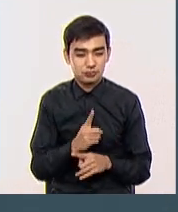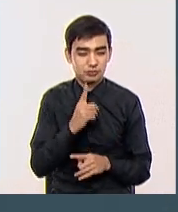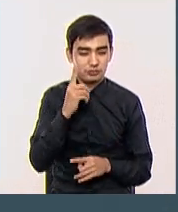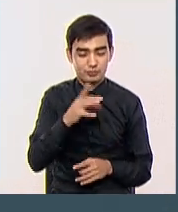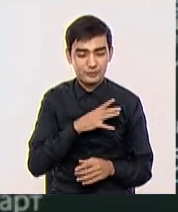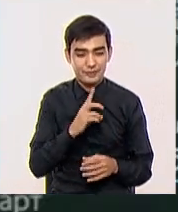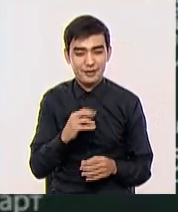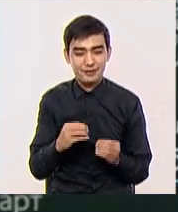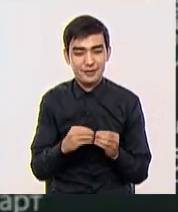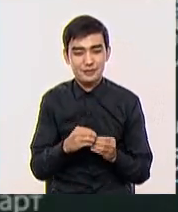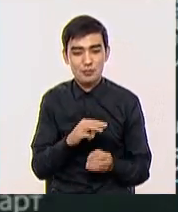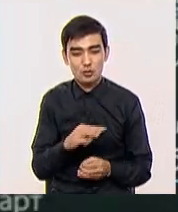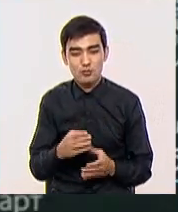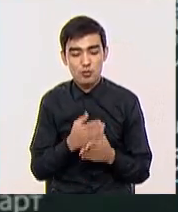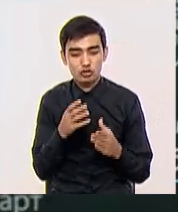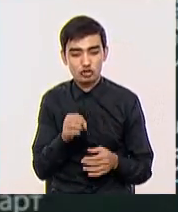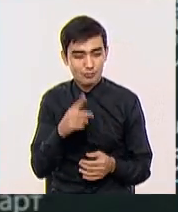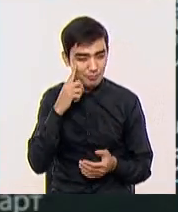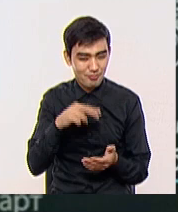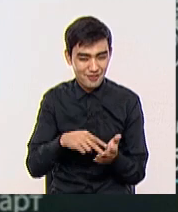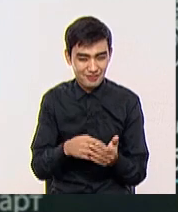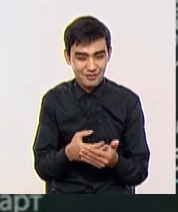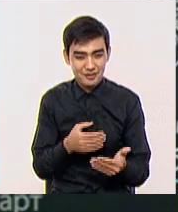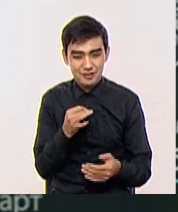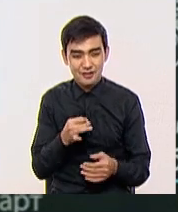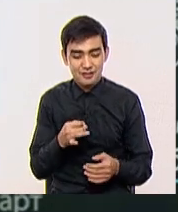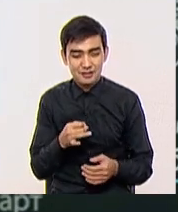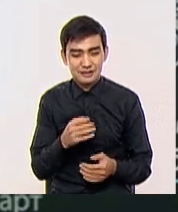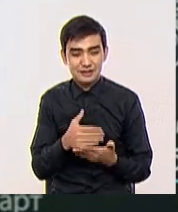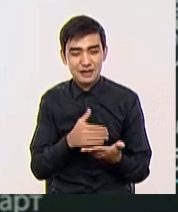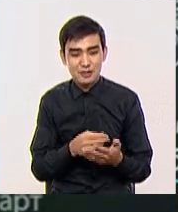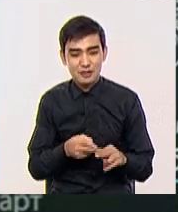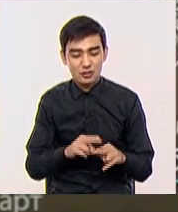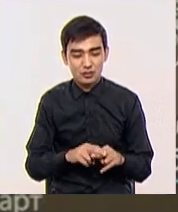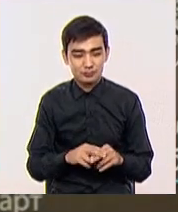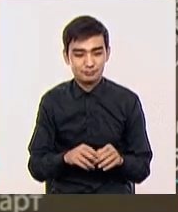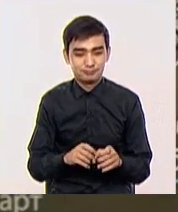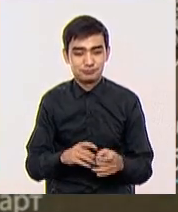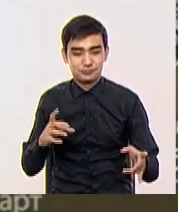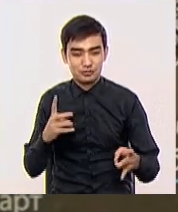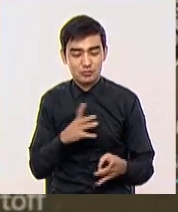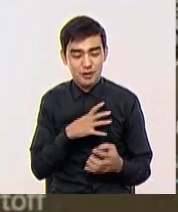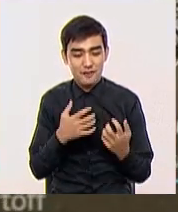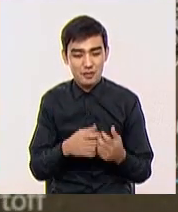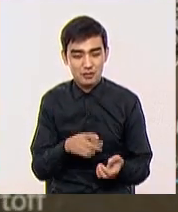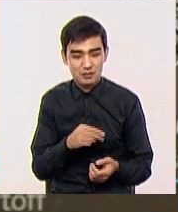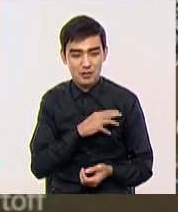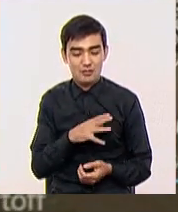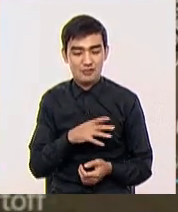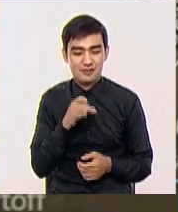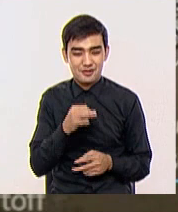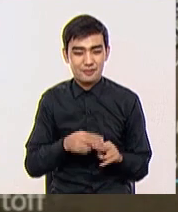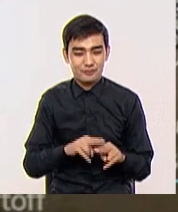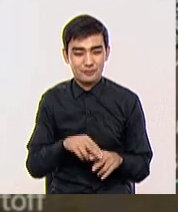продлился на 10 минут больше запланированного срока из-за отказа системы автоматической стыковки. На борту корабля съемочная группа